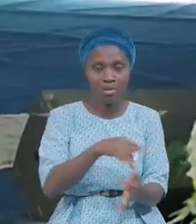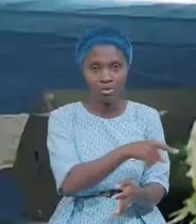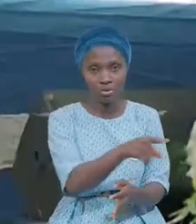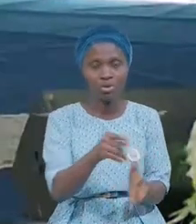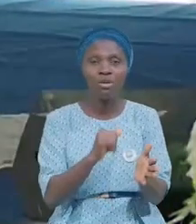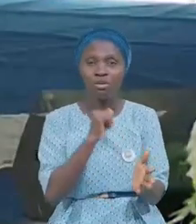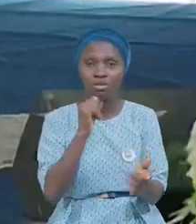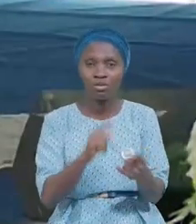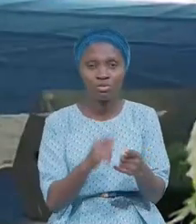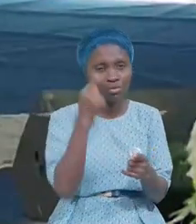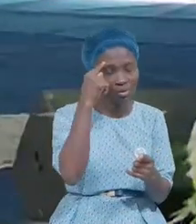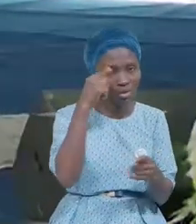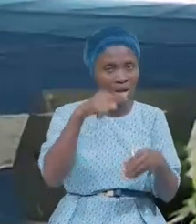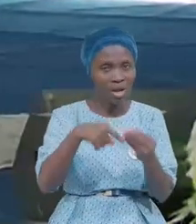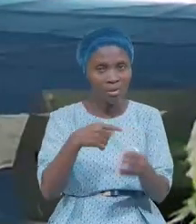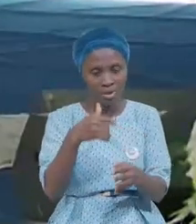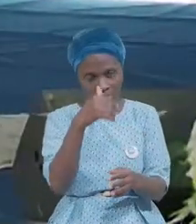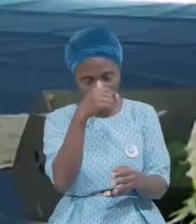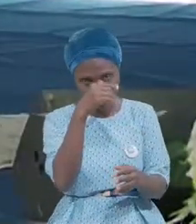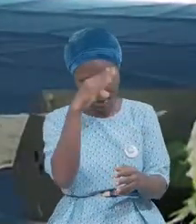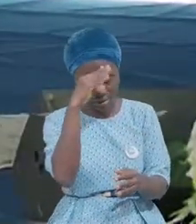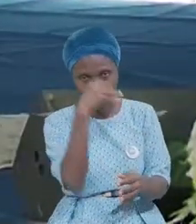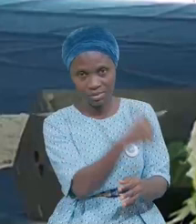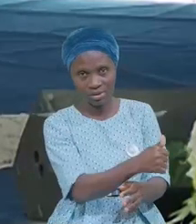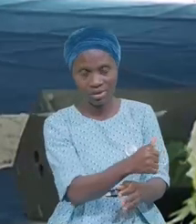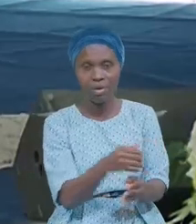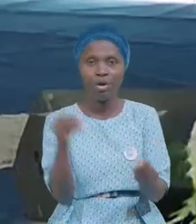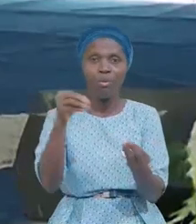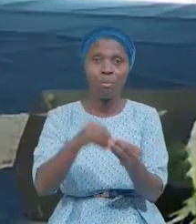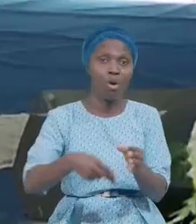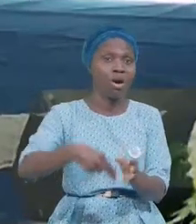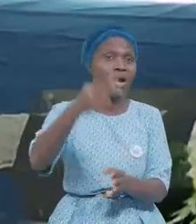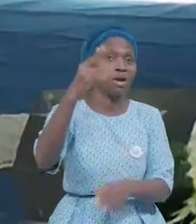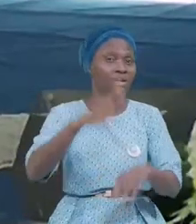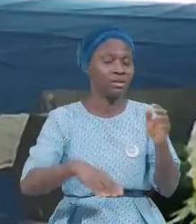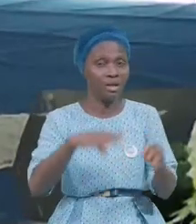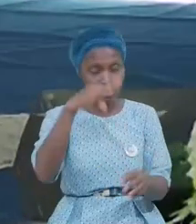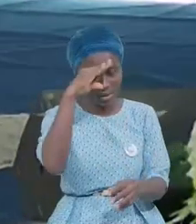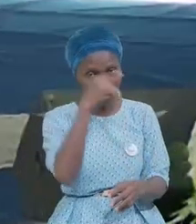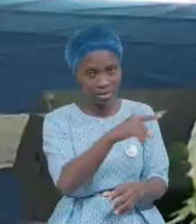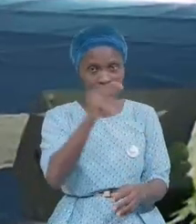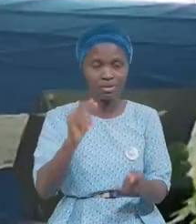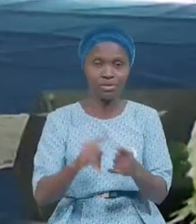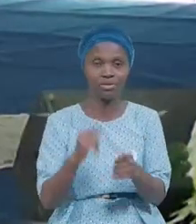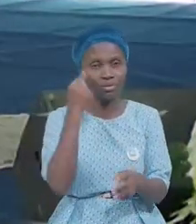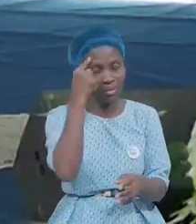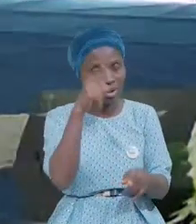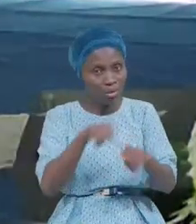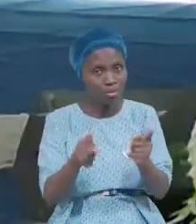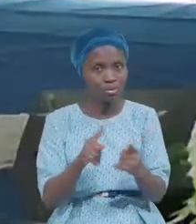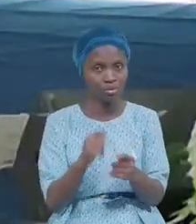lui-même une trop haute opinion, mais de revêtir des sentiments